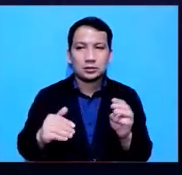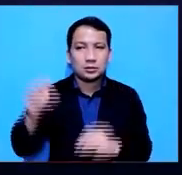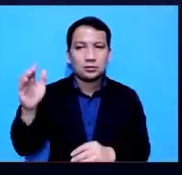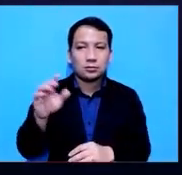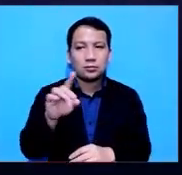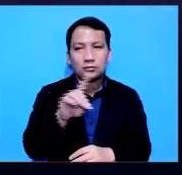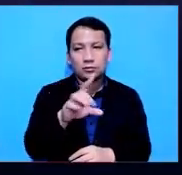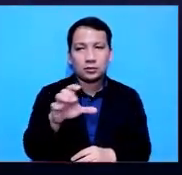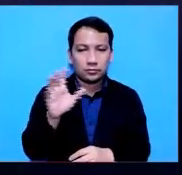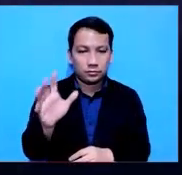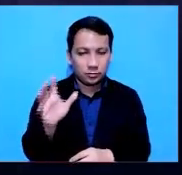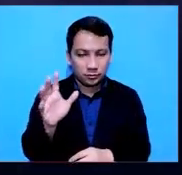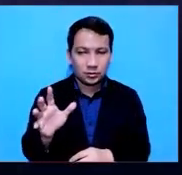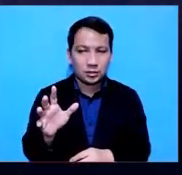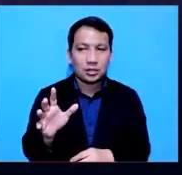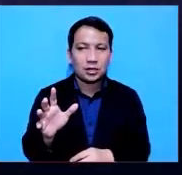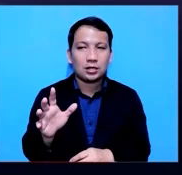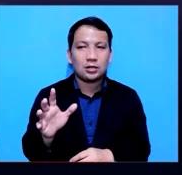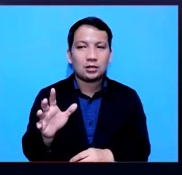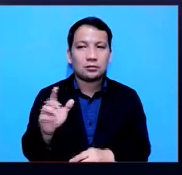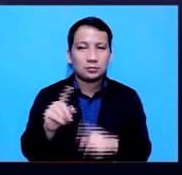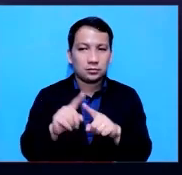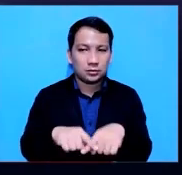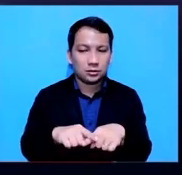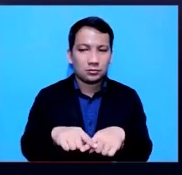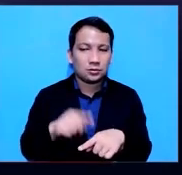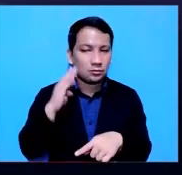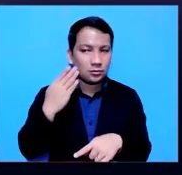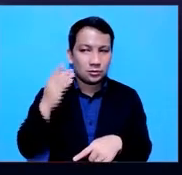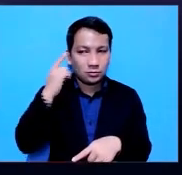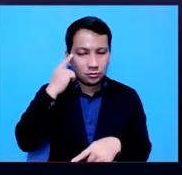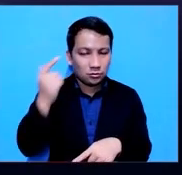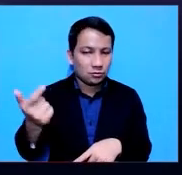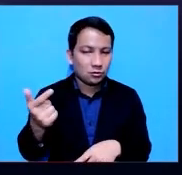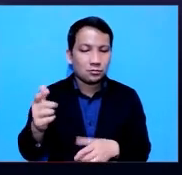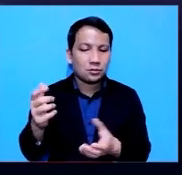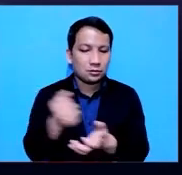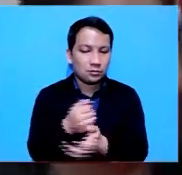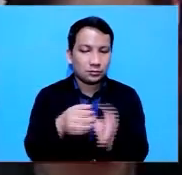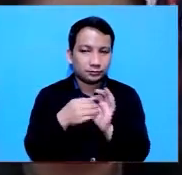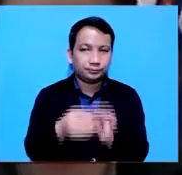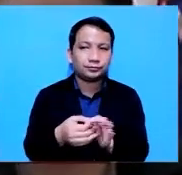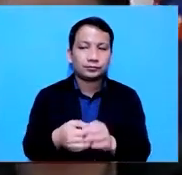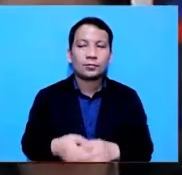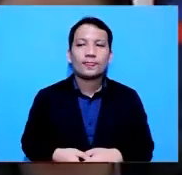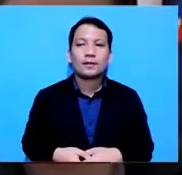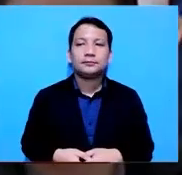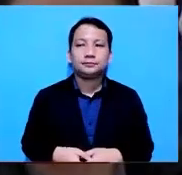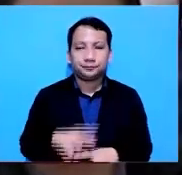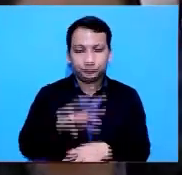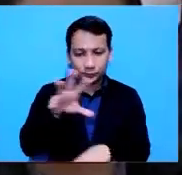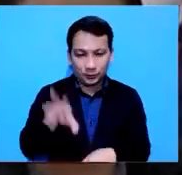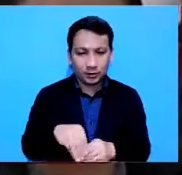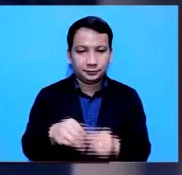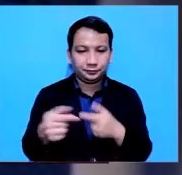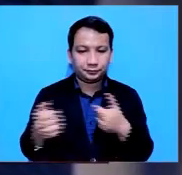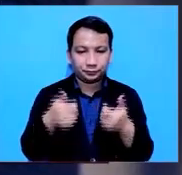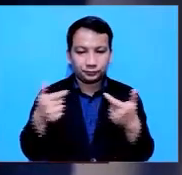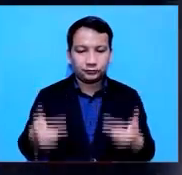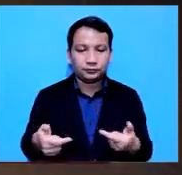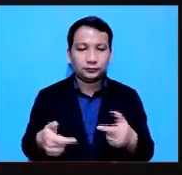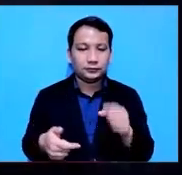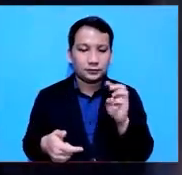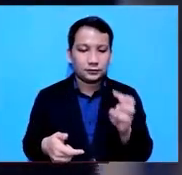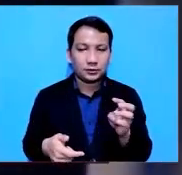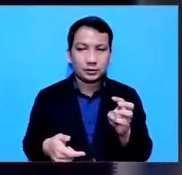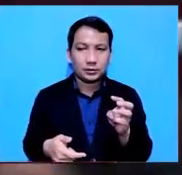150,000 pesos. Depende kung bronze, silver or gold na makukuha ng atleta. Kabilang sa mga panlaban ng Pilipinas sa SEA Games, sa mga